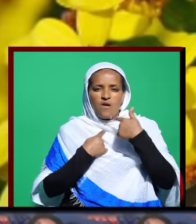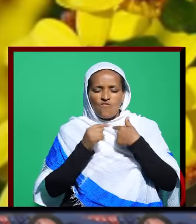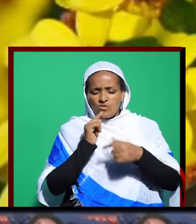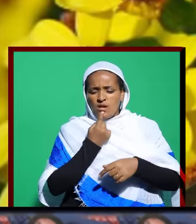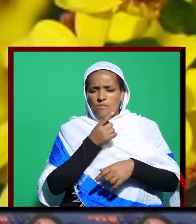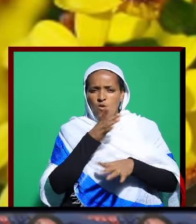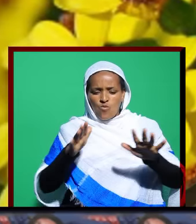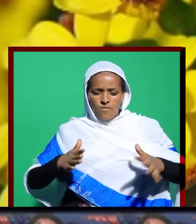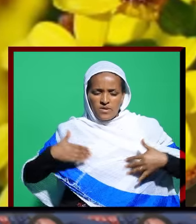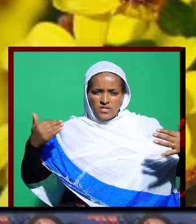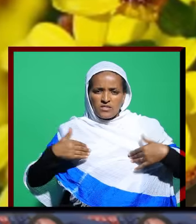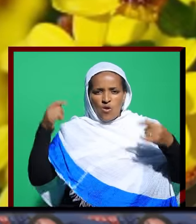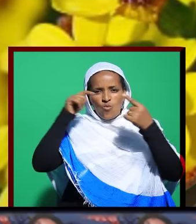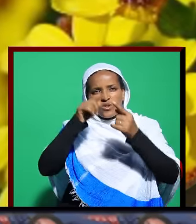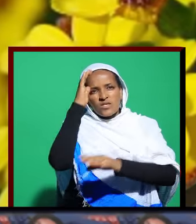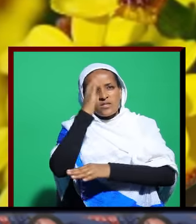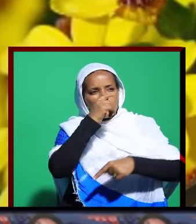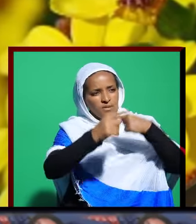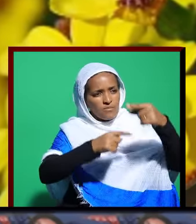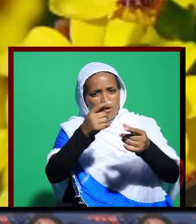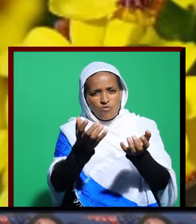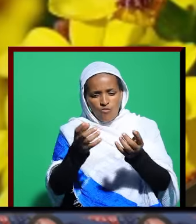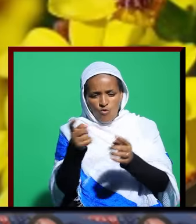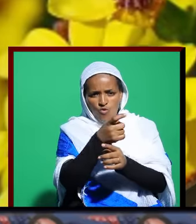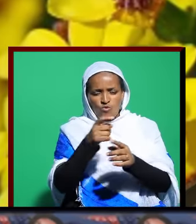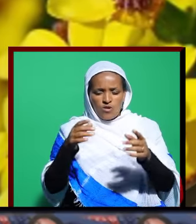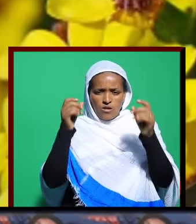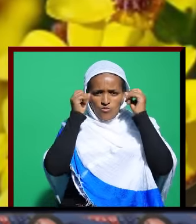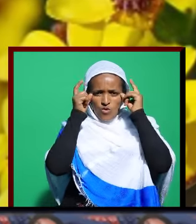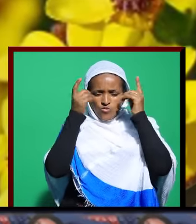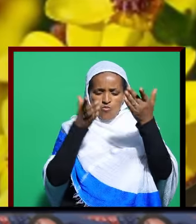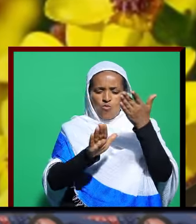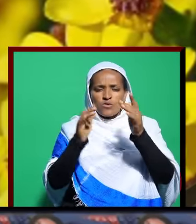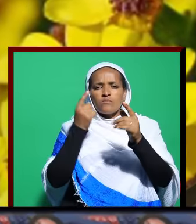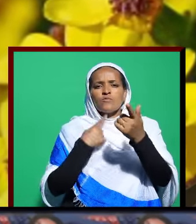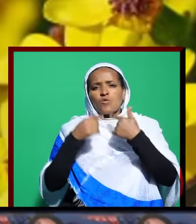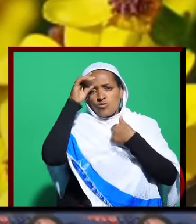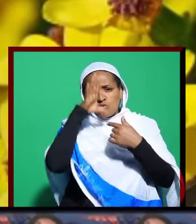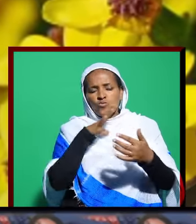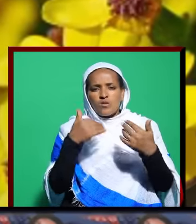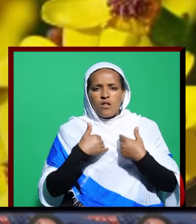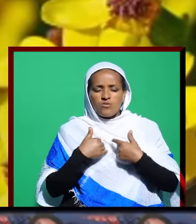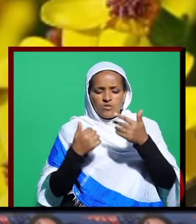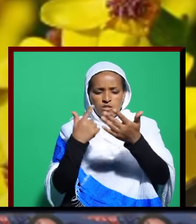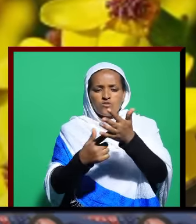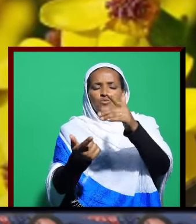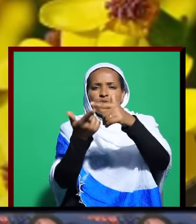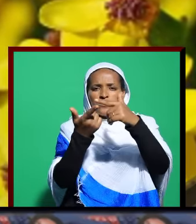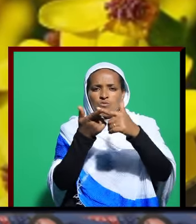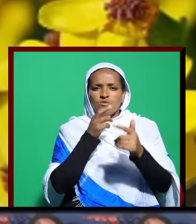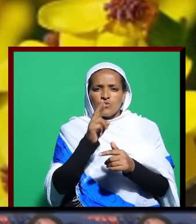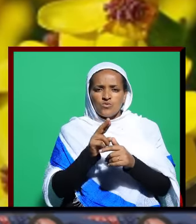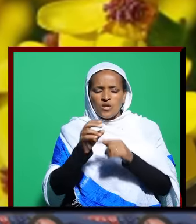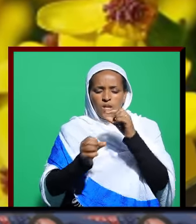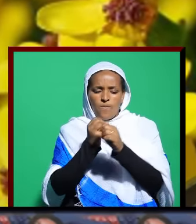የሚናፍቁ ሳይማረሩ በደስታ ወደ እግዚአብሔር መሄድ መሆኑ ገብቷቸው ሞታቸውን የሚመኙ ሰዎች አሉ። እነዚህ